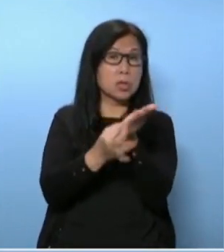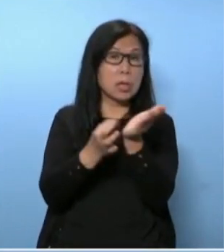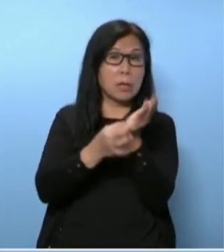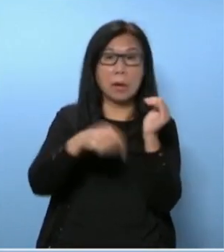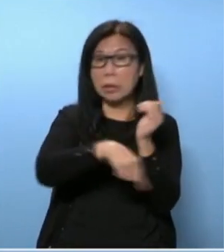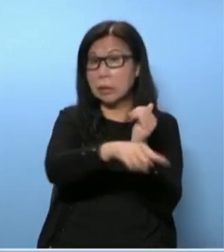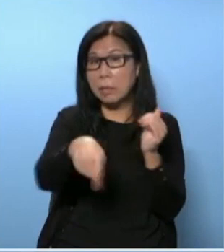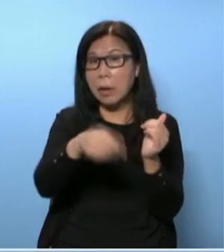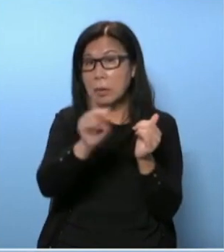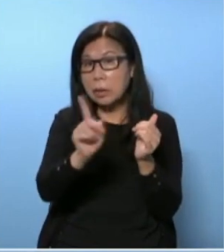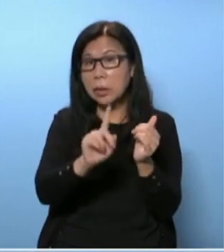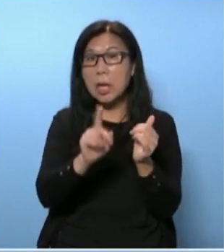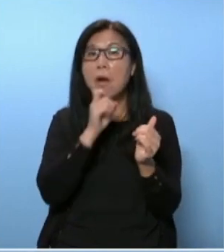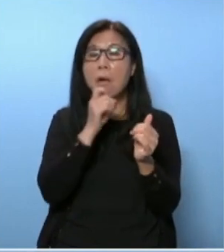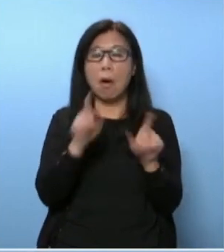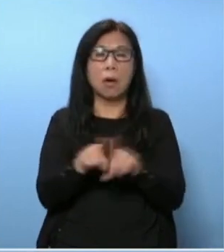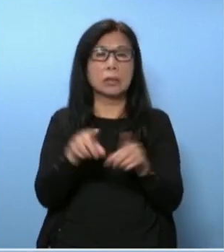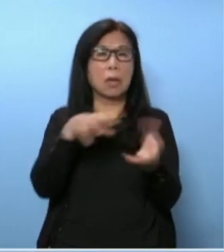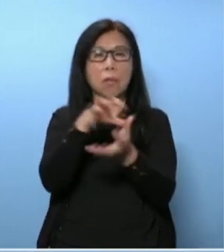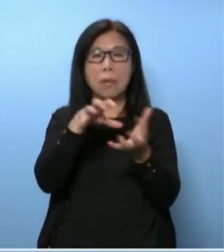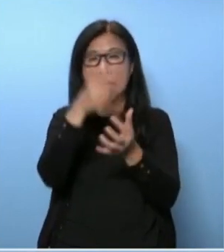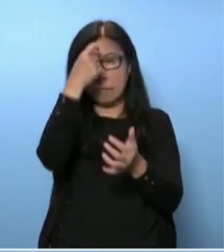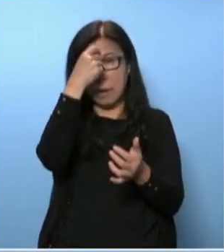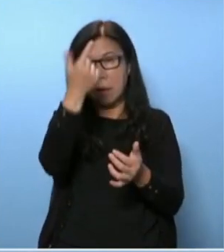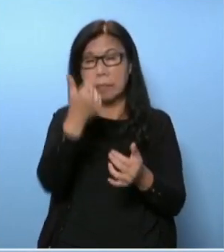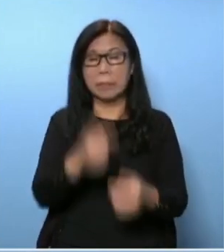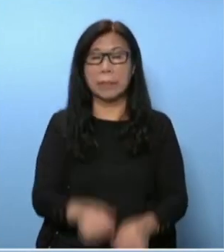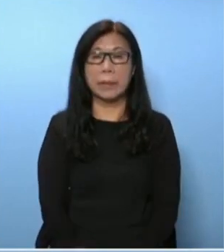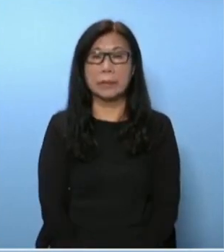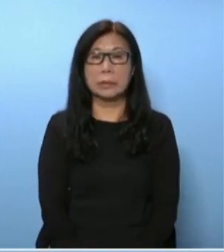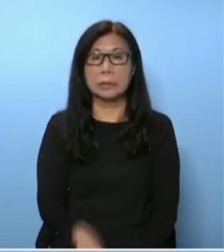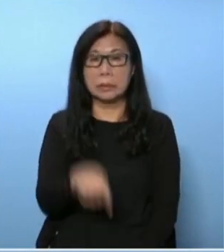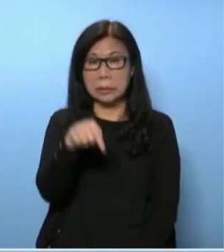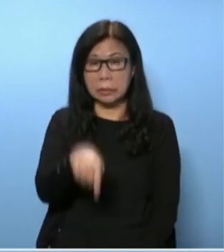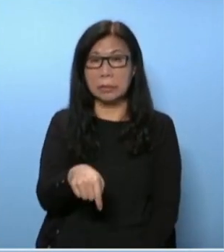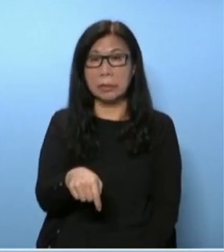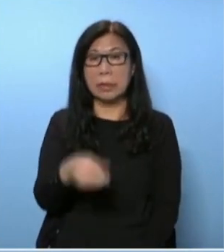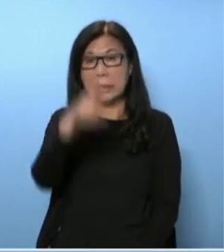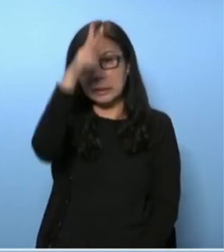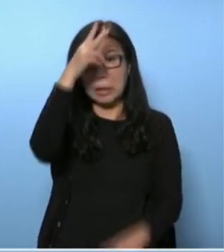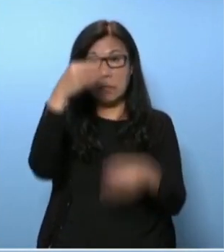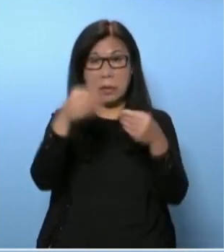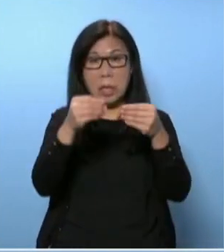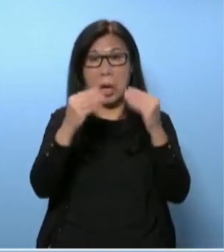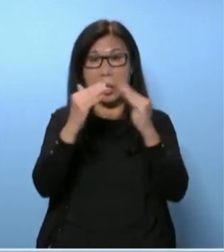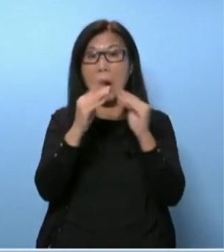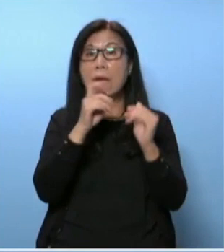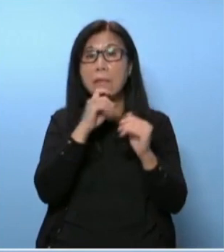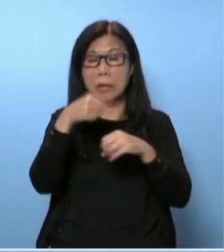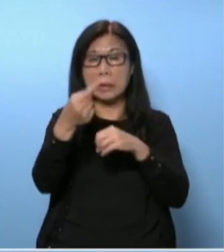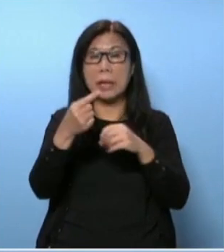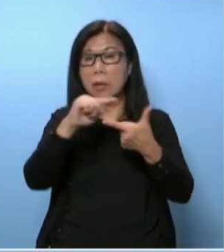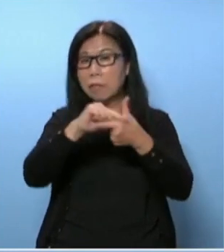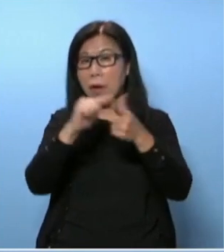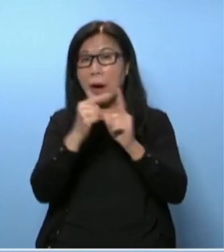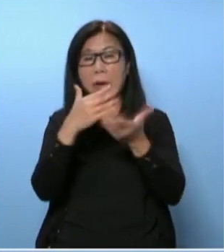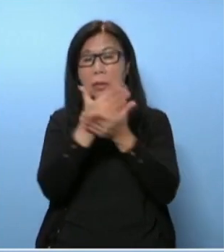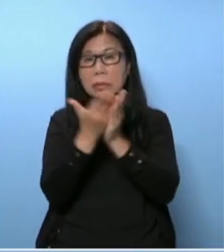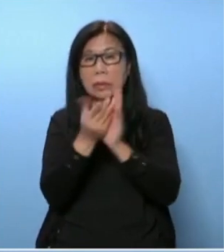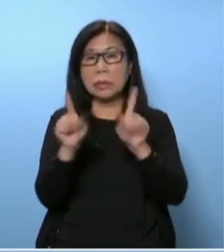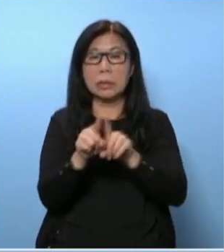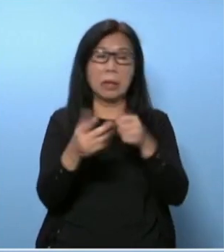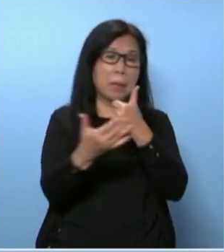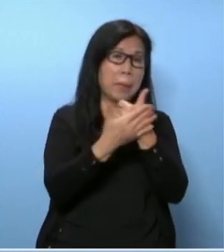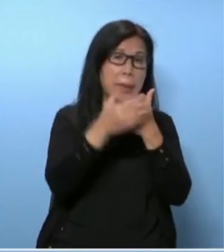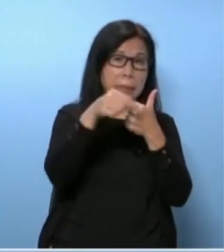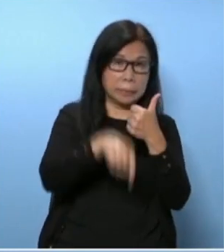邊咧？咁呢個咧都係一個比較複雜嘅事情。咁目前嚟講咧，我哋咧係同教育局咧，其實有好多其他方面咧係能夠係保障